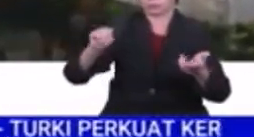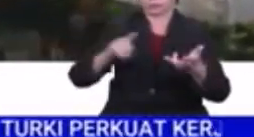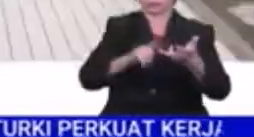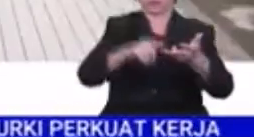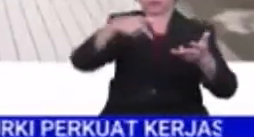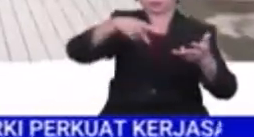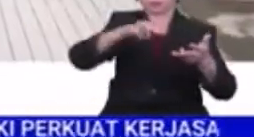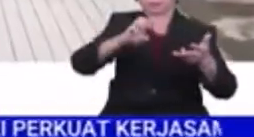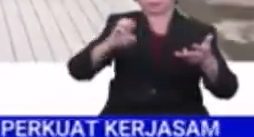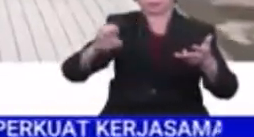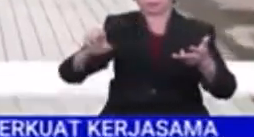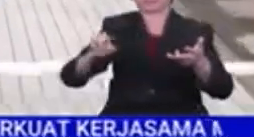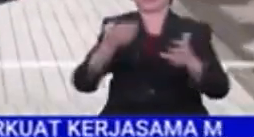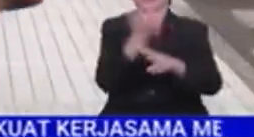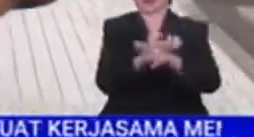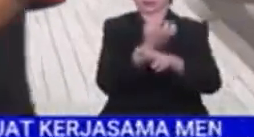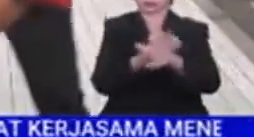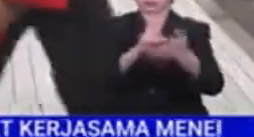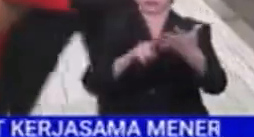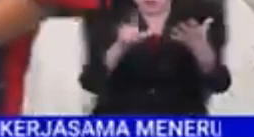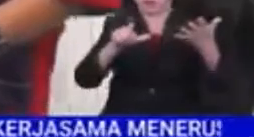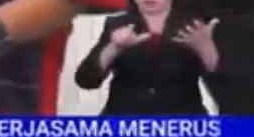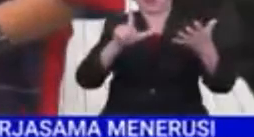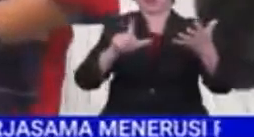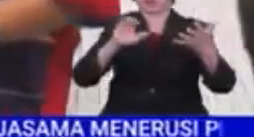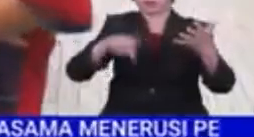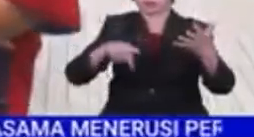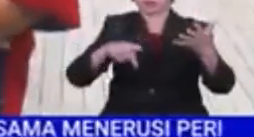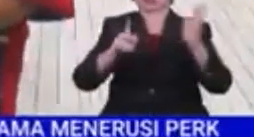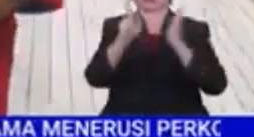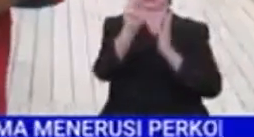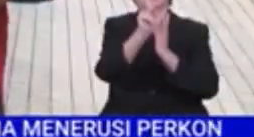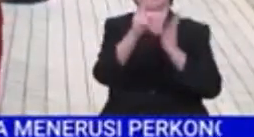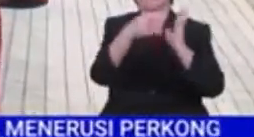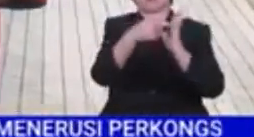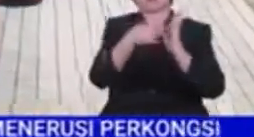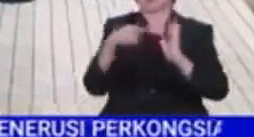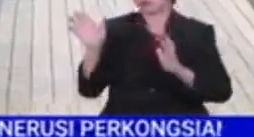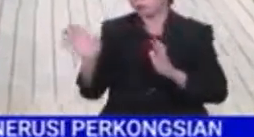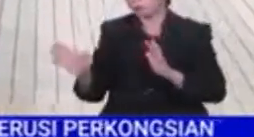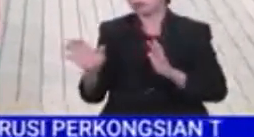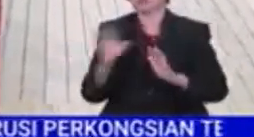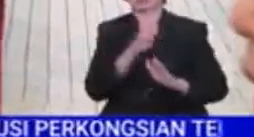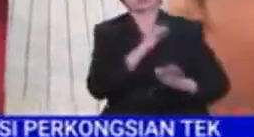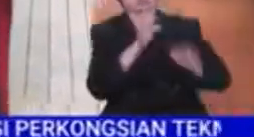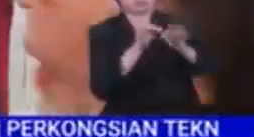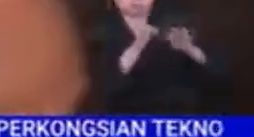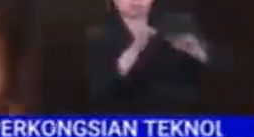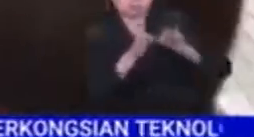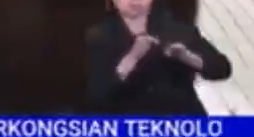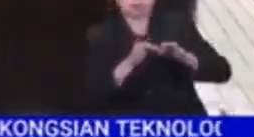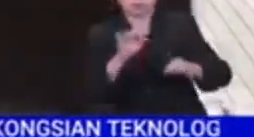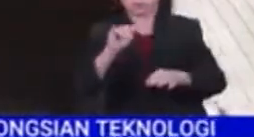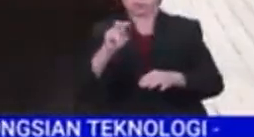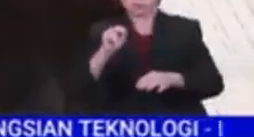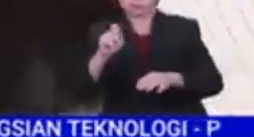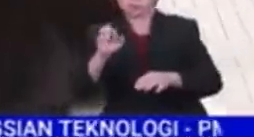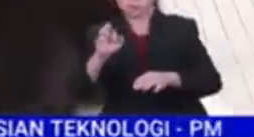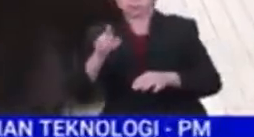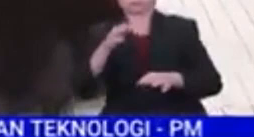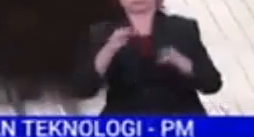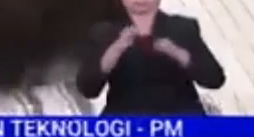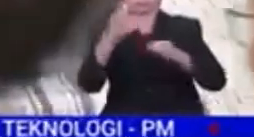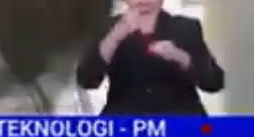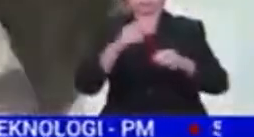bipra Bakaran Batu dan Yit engkau bila duduk menerangkan Initiative interim dijalankan gigi